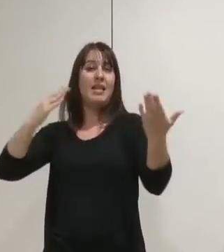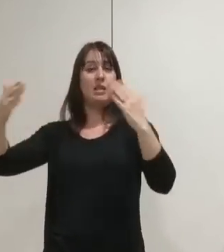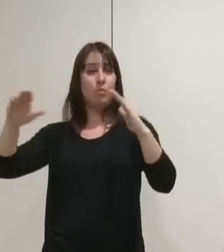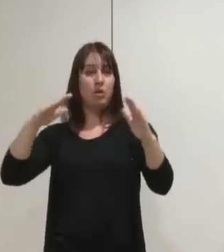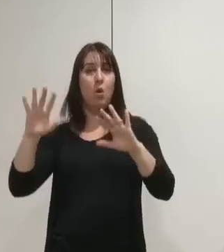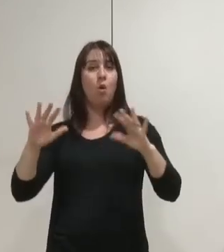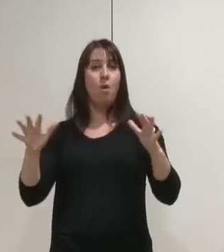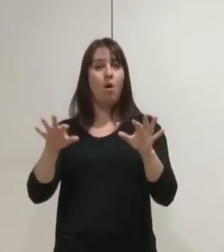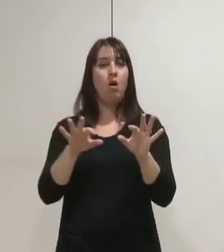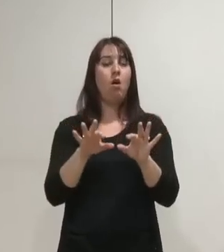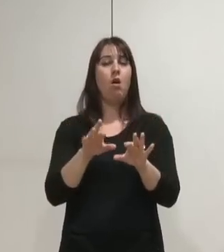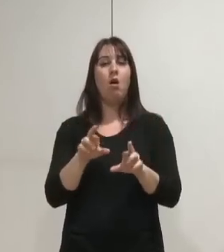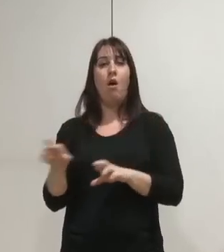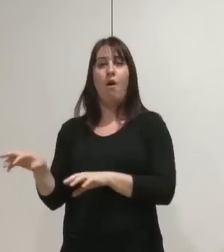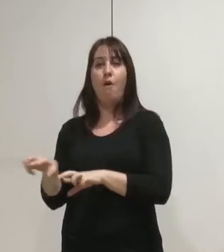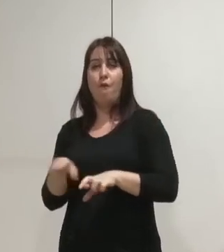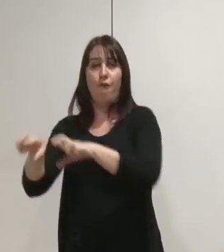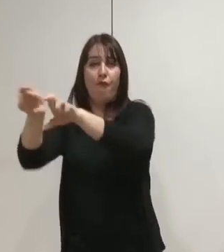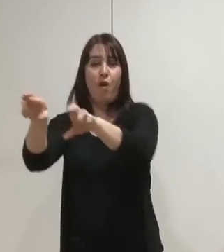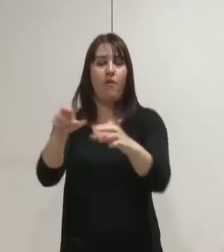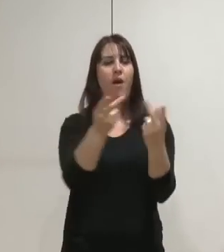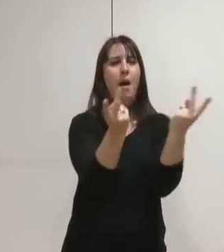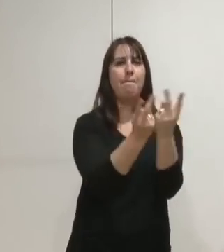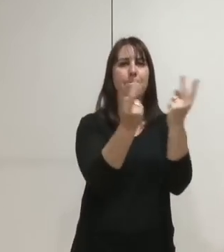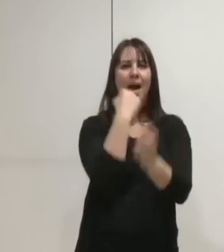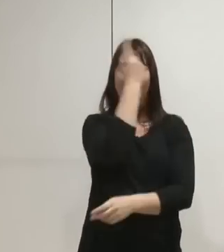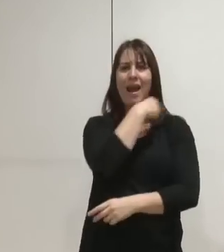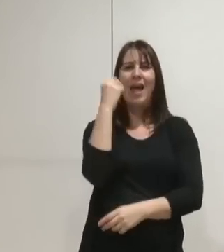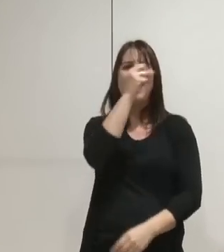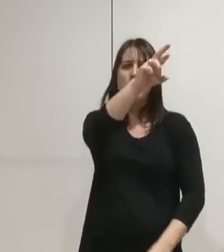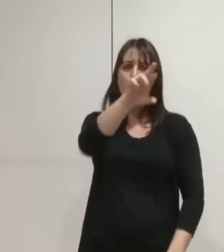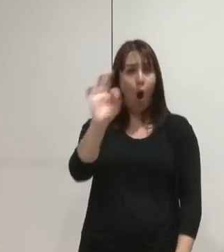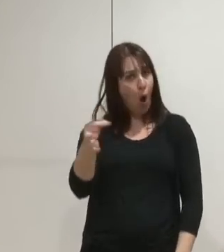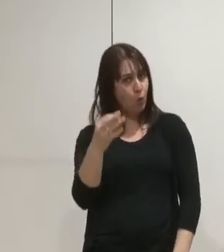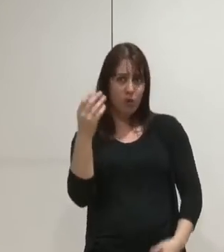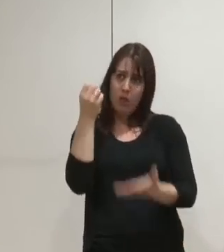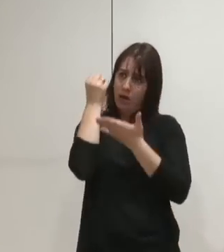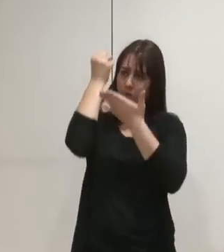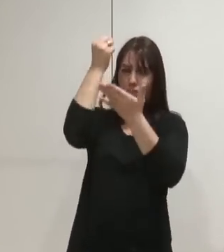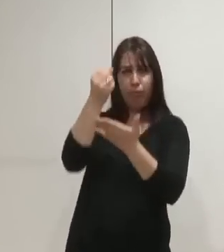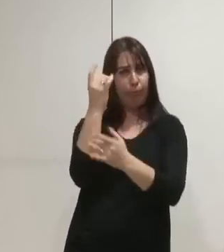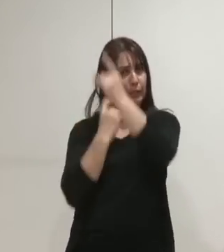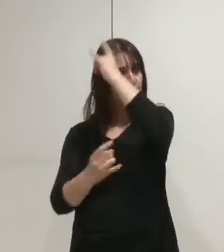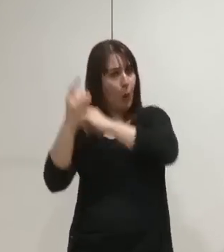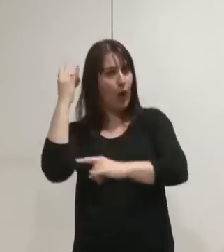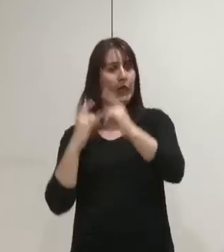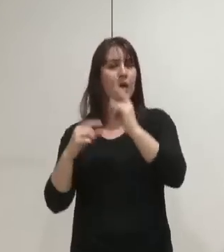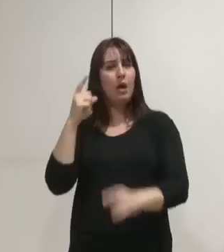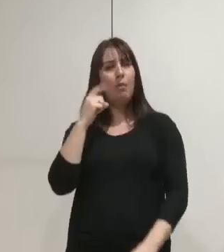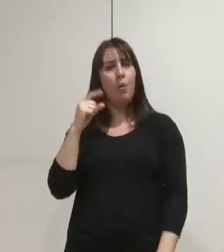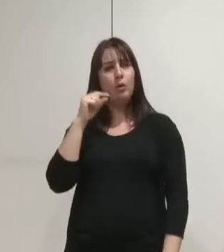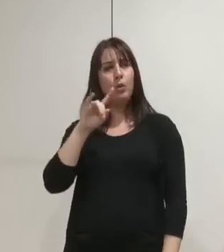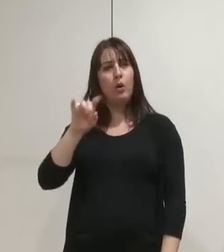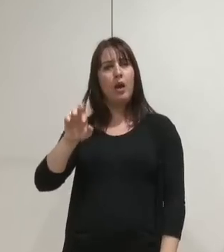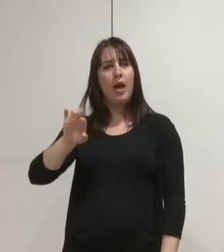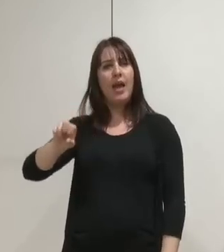coincé entre la boucle du rhô et le parc de la Tête d'Or oh c'était un bâtiment historique il avait été pensé par hdouard herot inauguré par